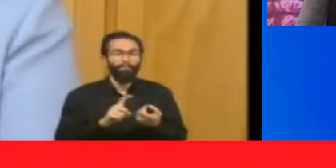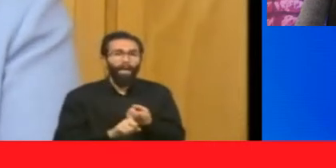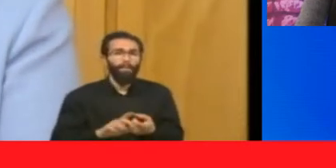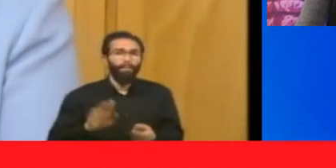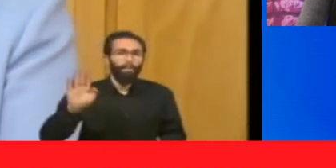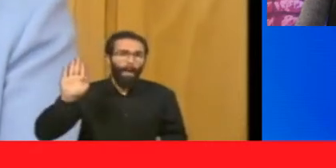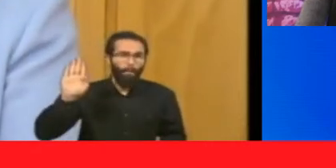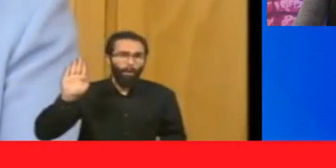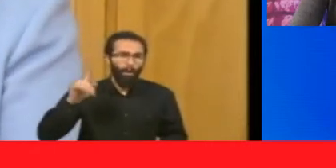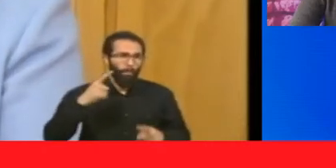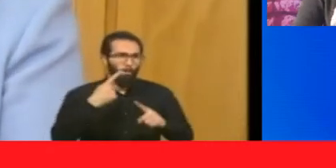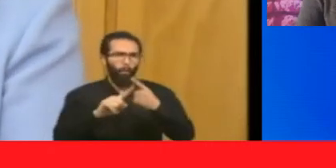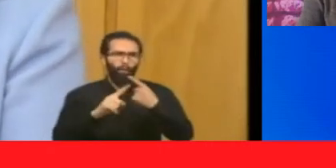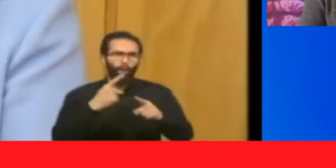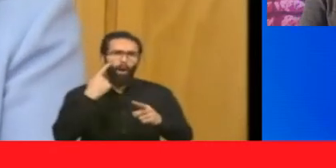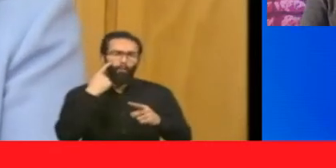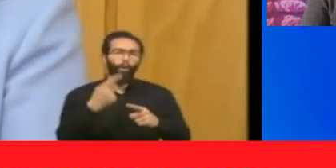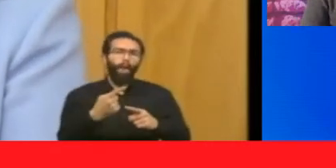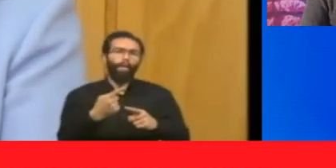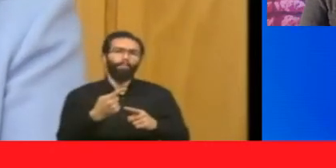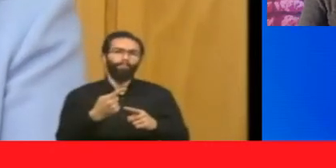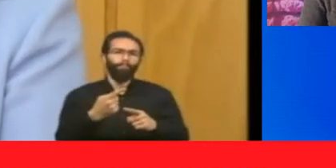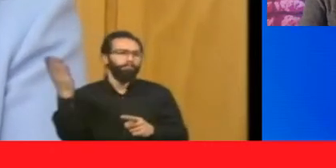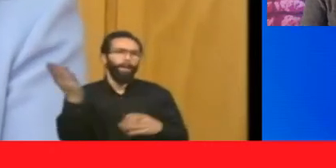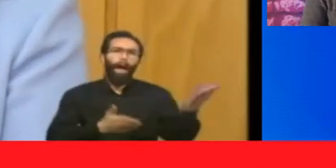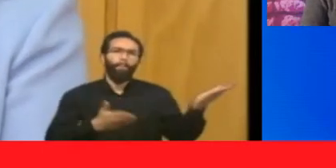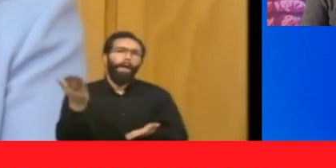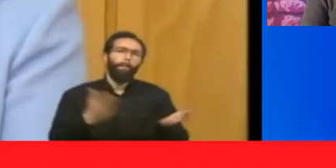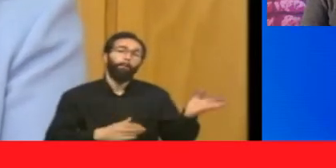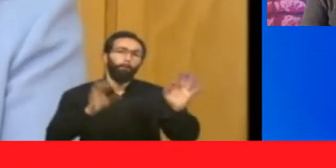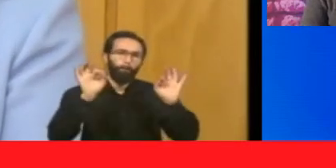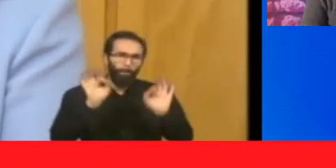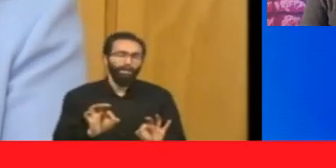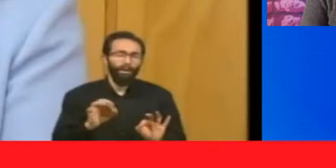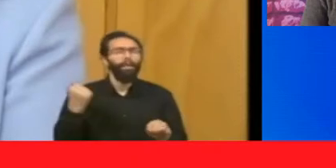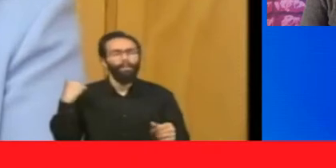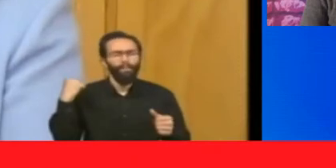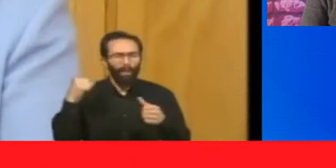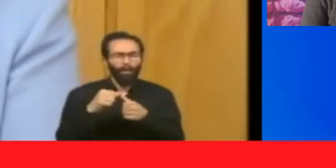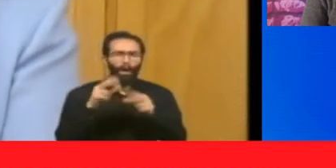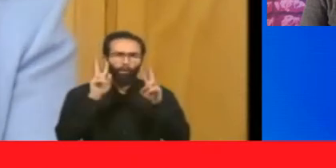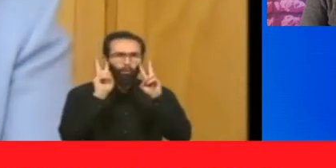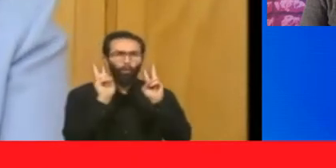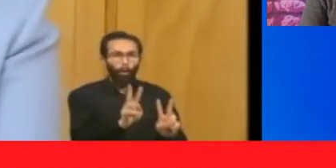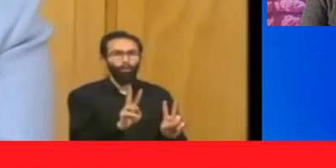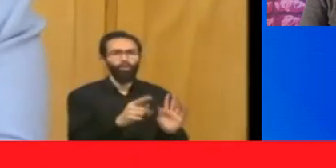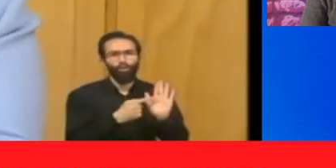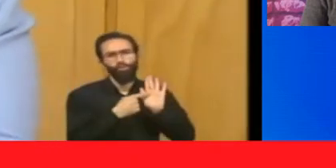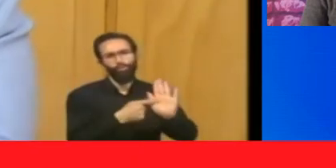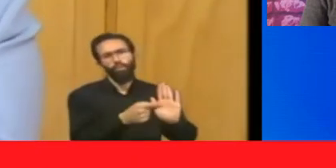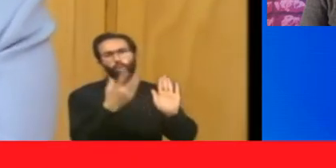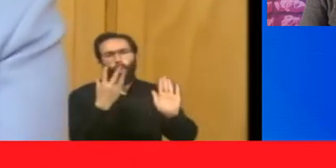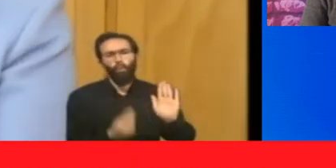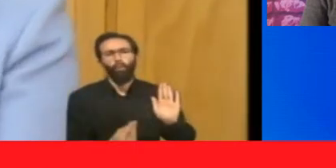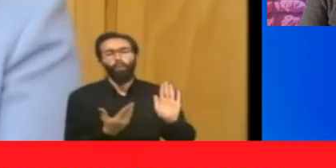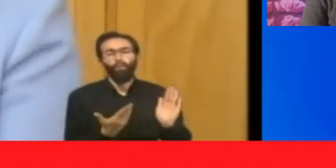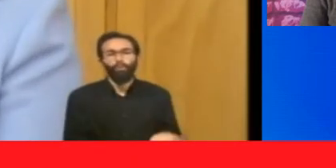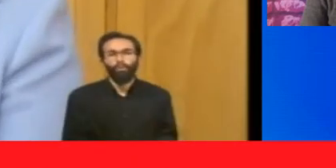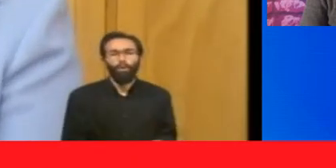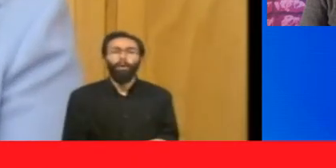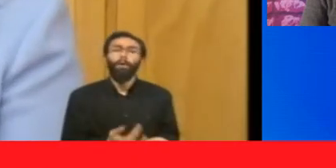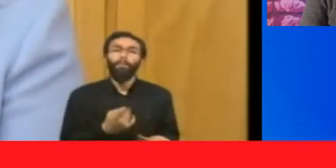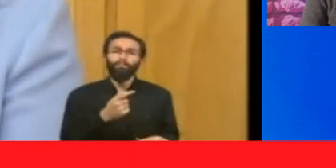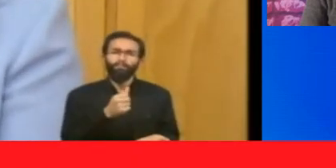siyasete darbe sürecini başlattıklarını bir kez daha gördük, buna tanıklık ediyoruz. Bütün plan